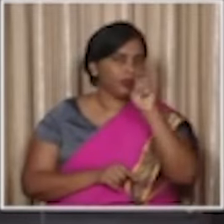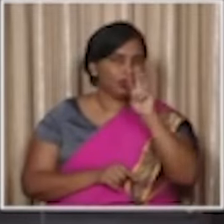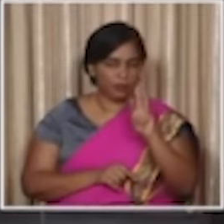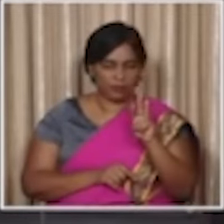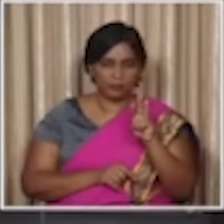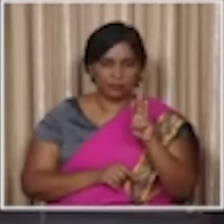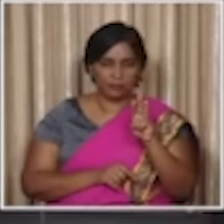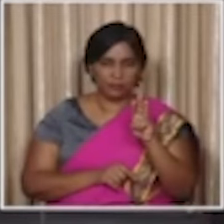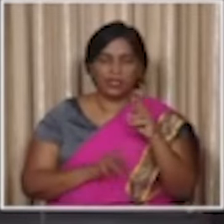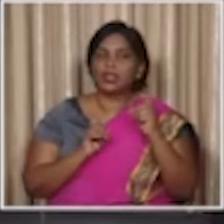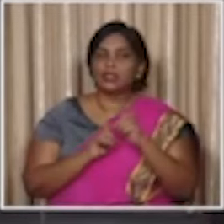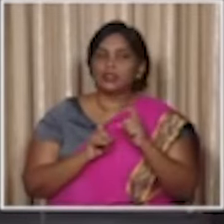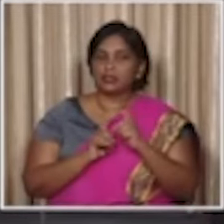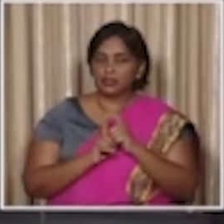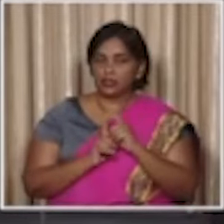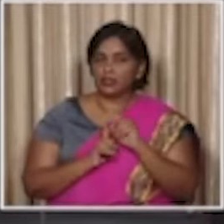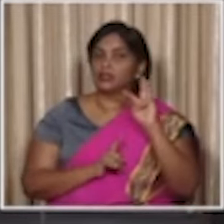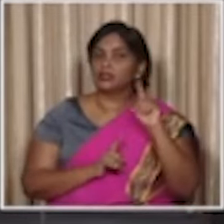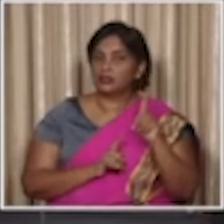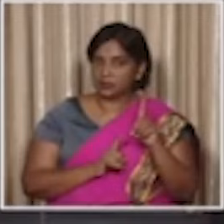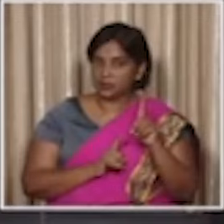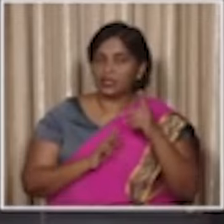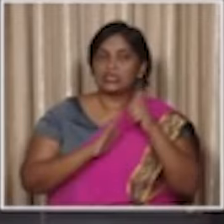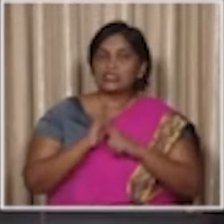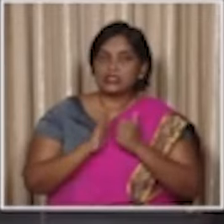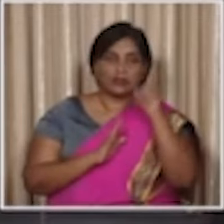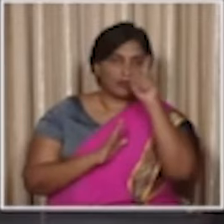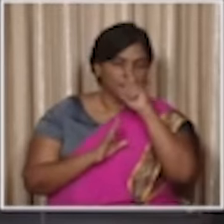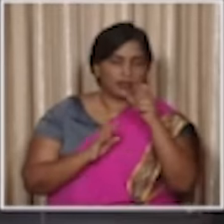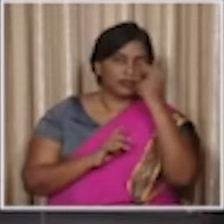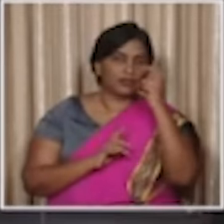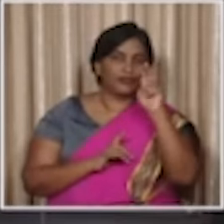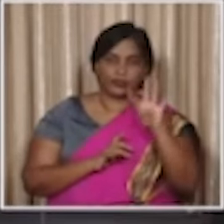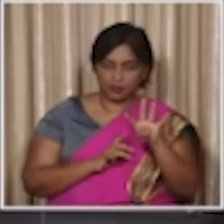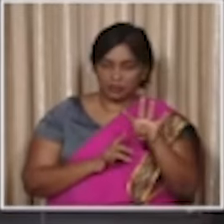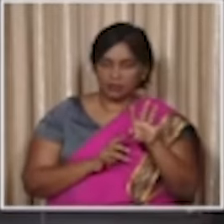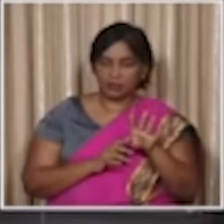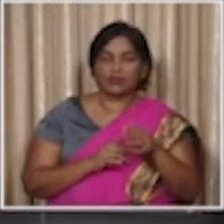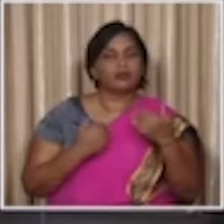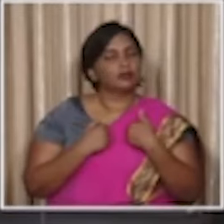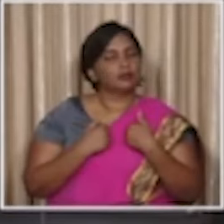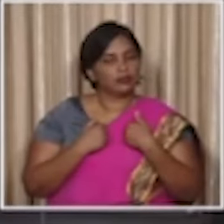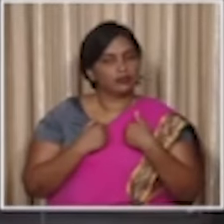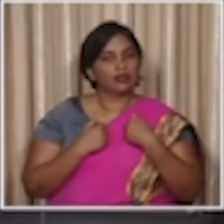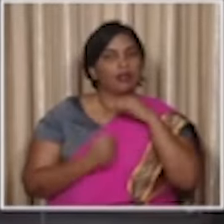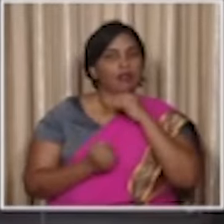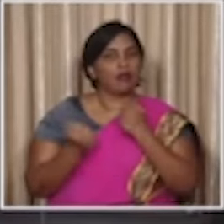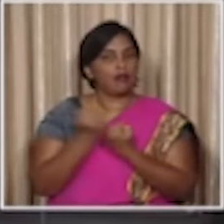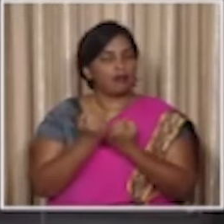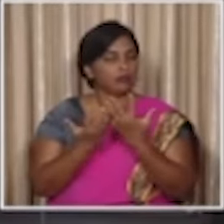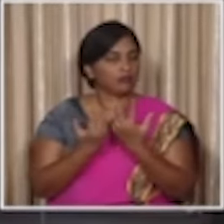2023 දෙසැම්බර් 31 සහ ජනවාරි මාසයේ 2024 ගත්තොත් අපි ආධාර